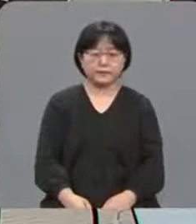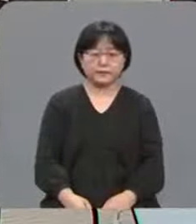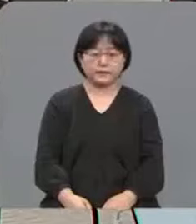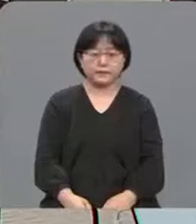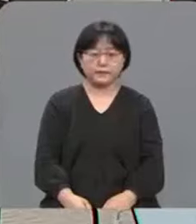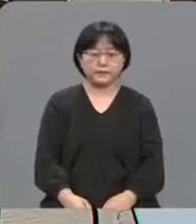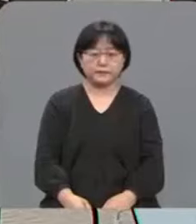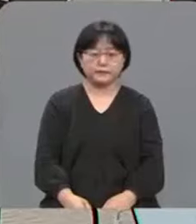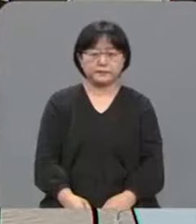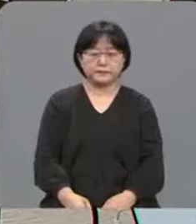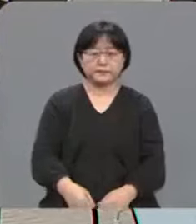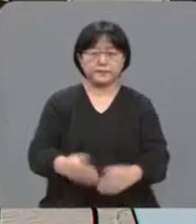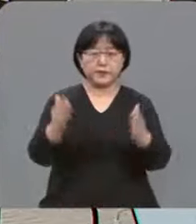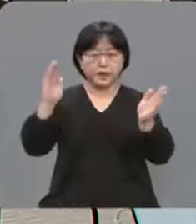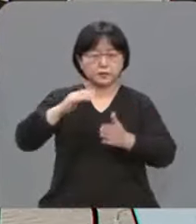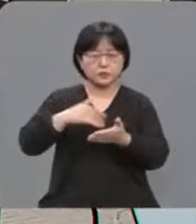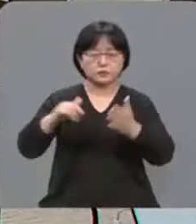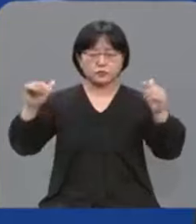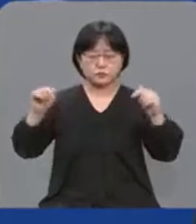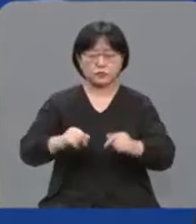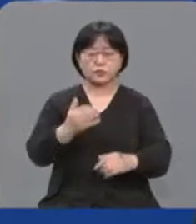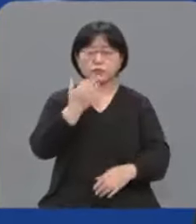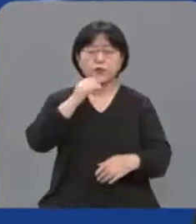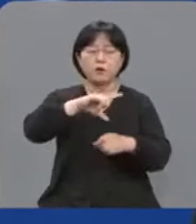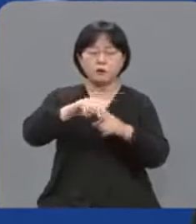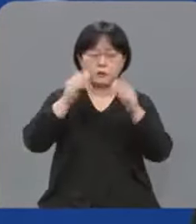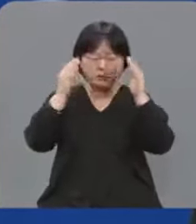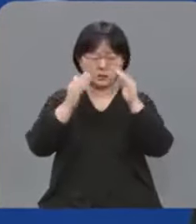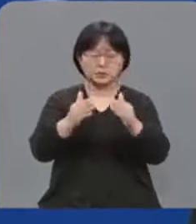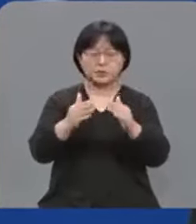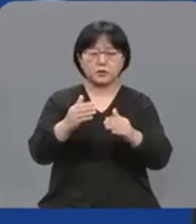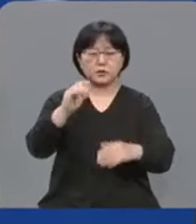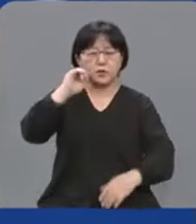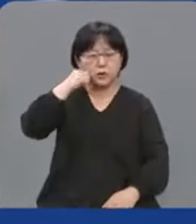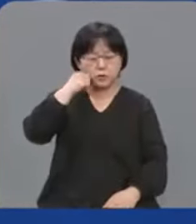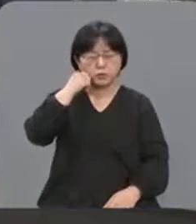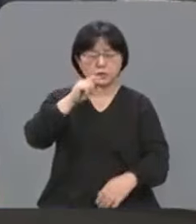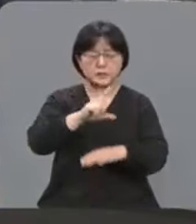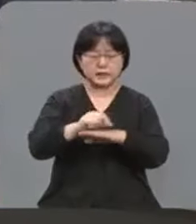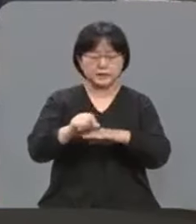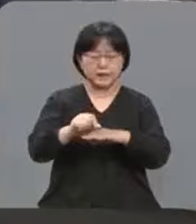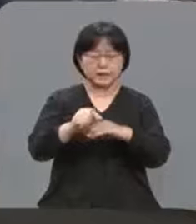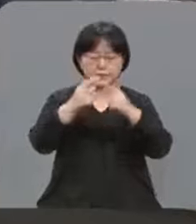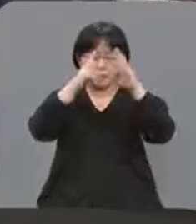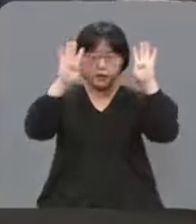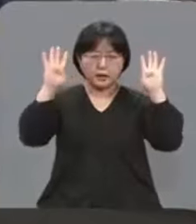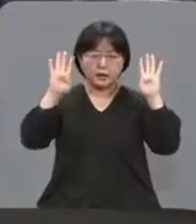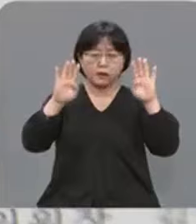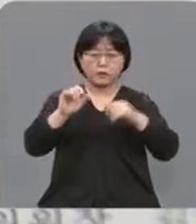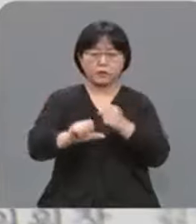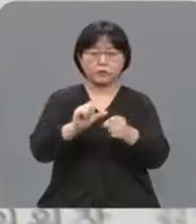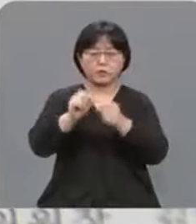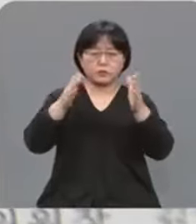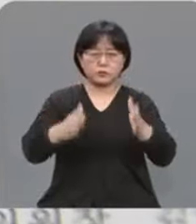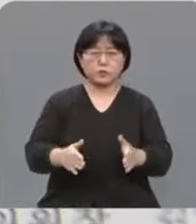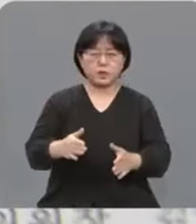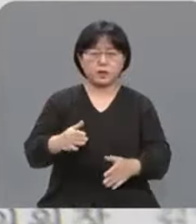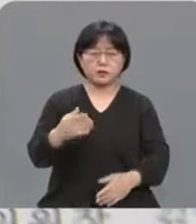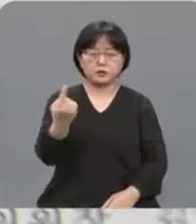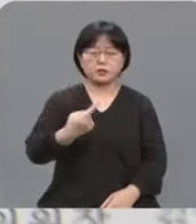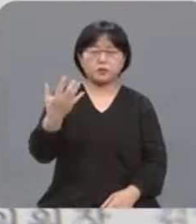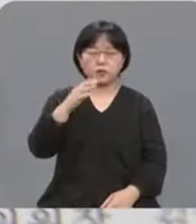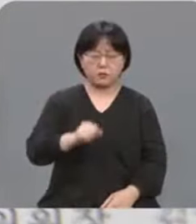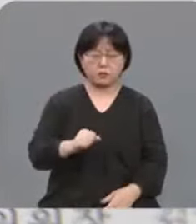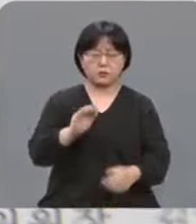기자입니다 학령 인구 감소와 수도권 쏠림 현상으로 위기를 겪고 있는 비수도권 대학에 5년 동안 최대 1억 원을